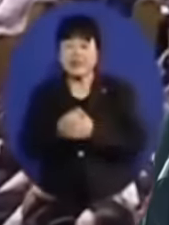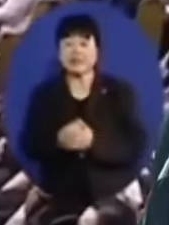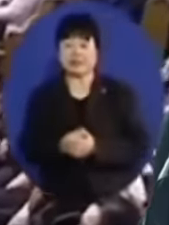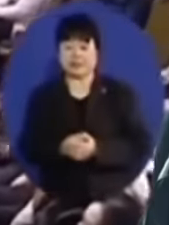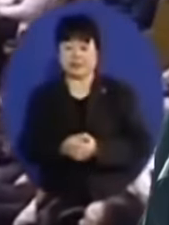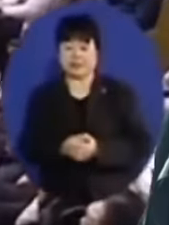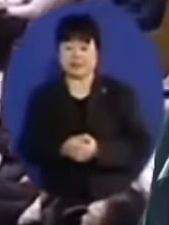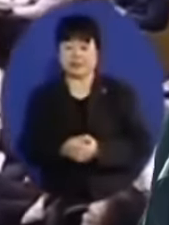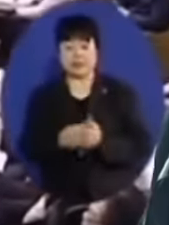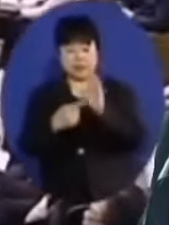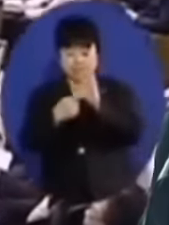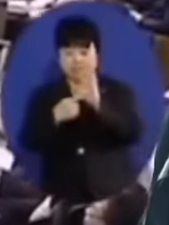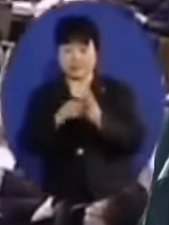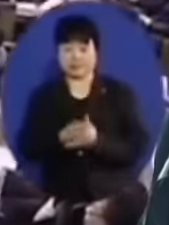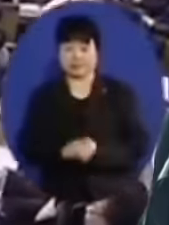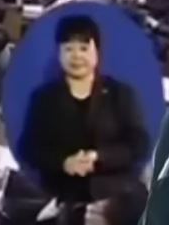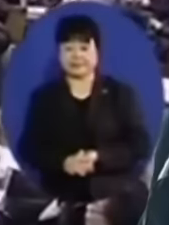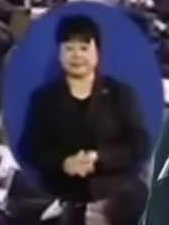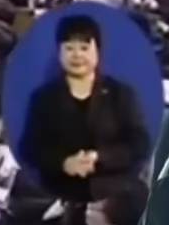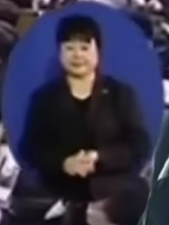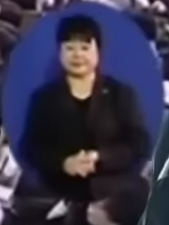사실을 밝혀냈습니다. 것입니다.